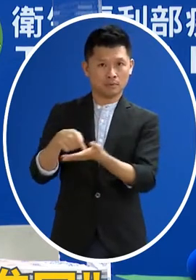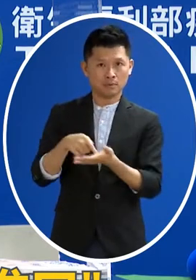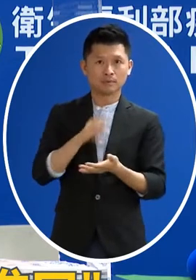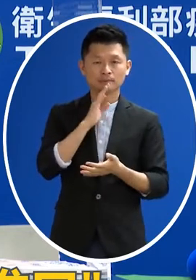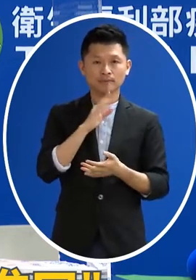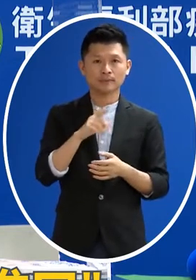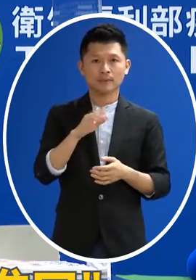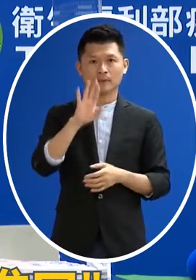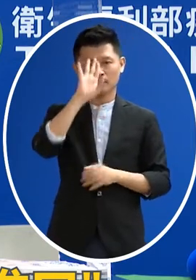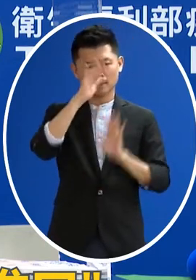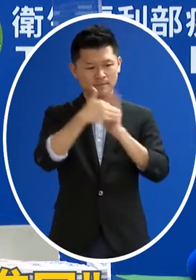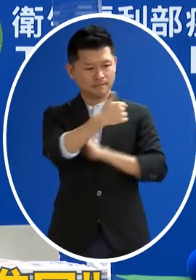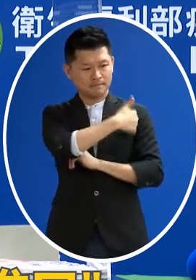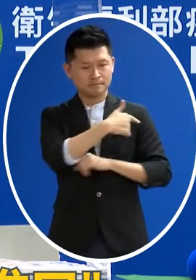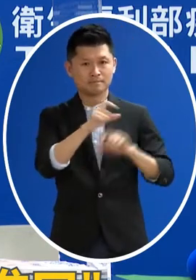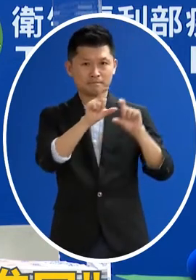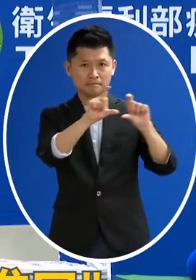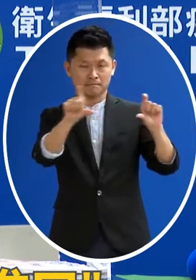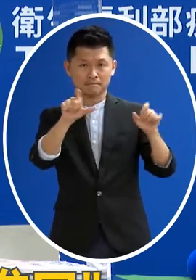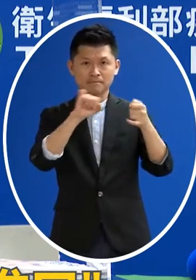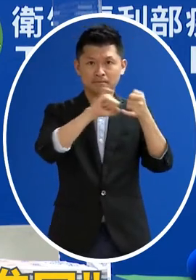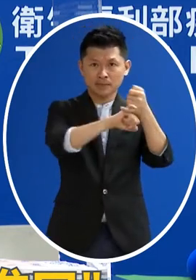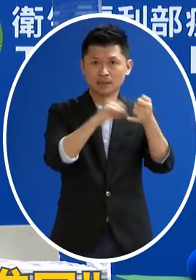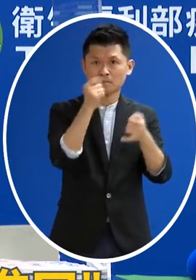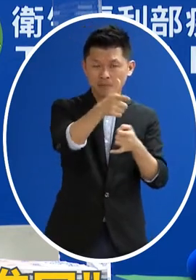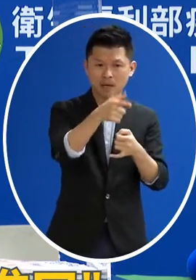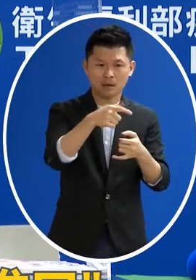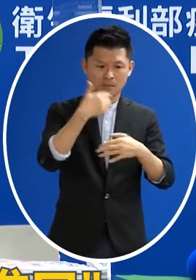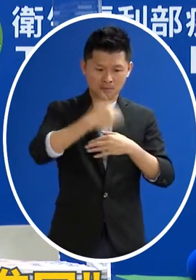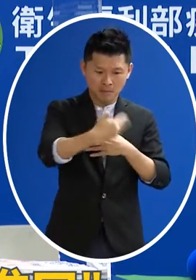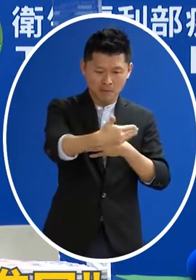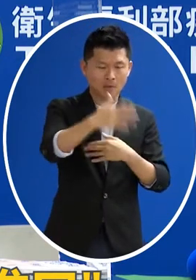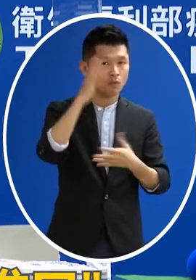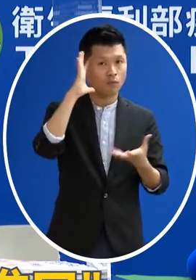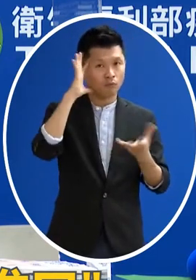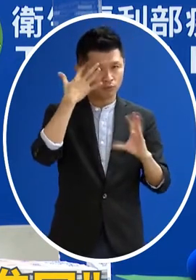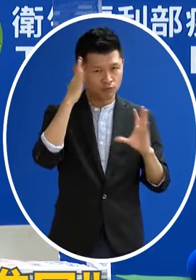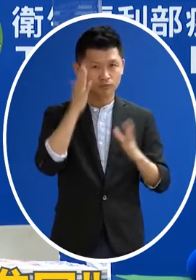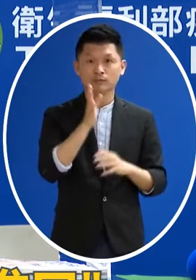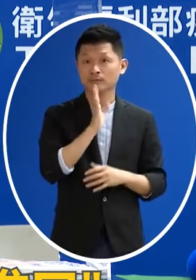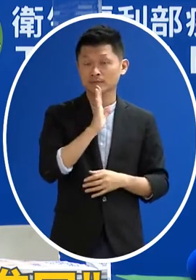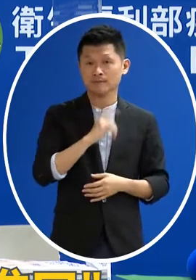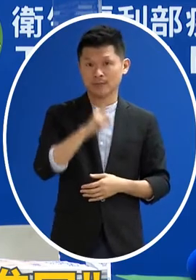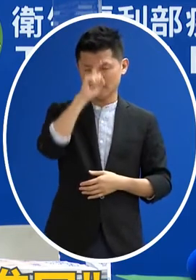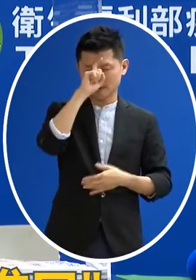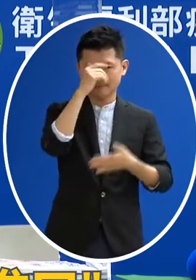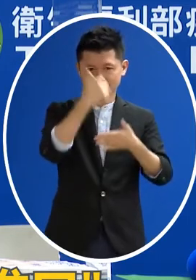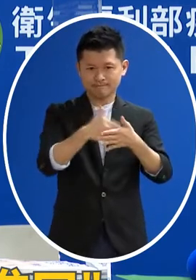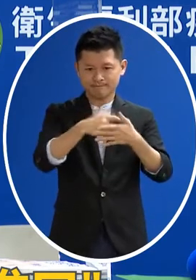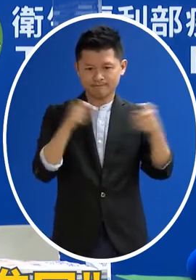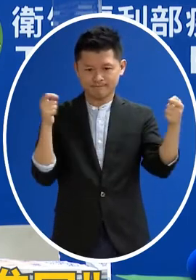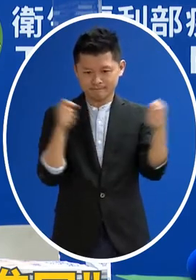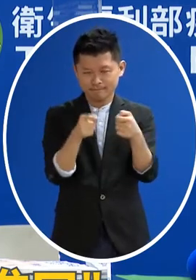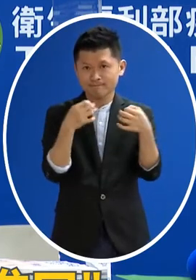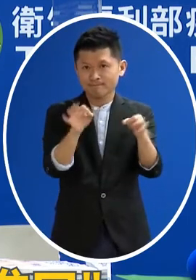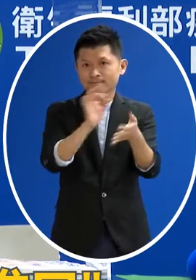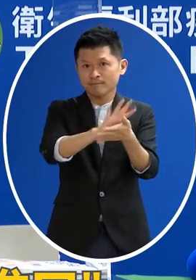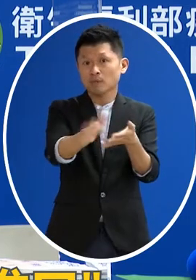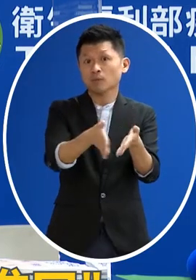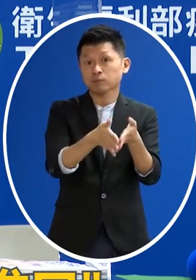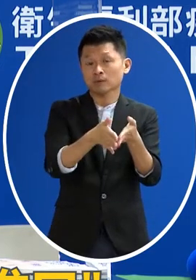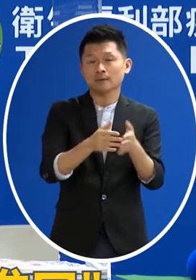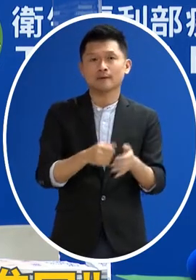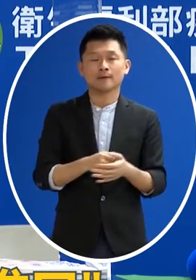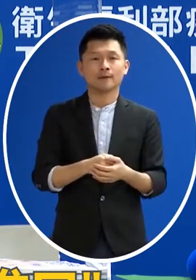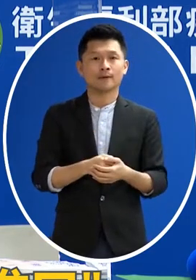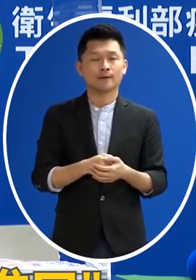一件蛮复杂的案子了哈。那不过我们也为了让这事情能够比较单纯一点，好，所以我们就先做了